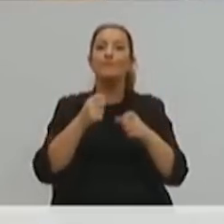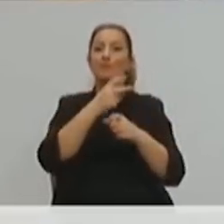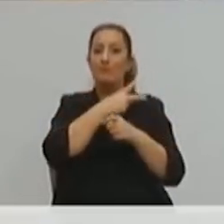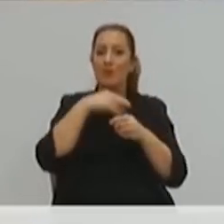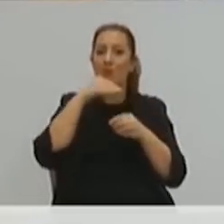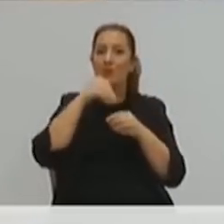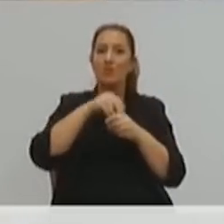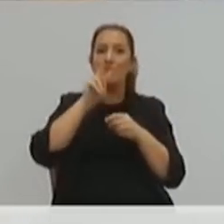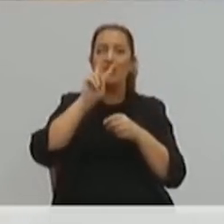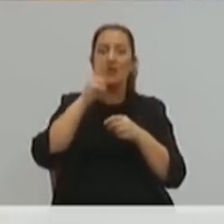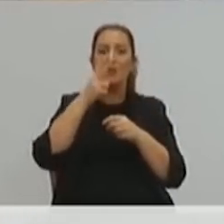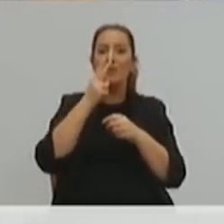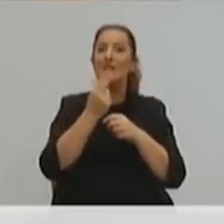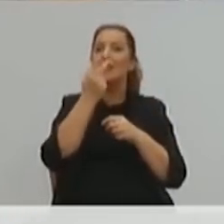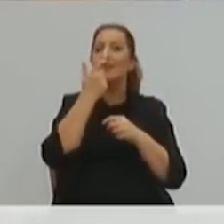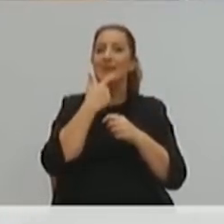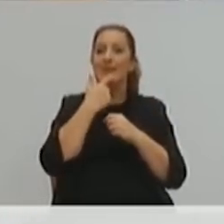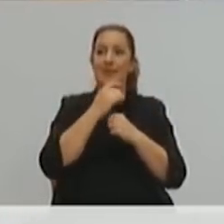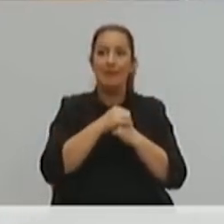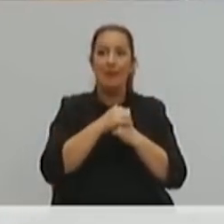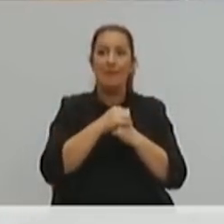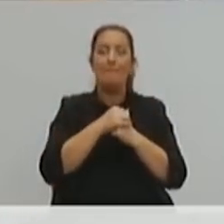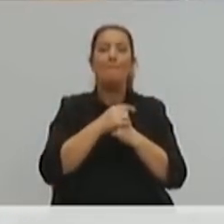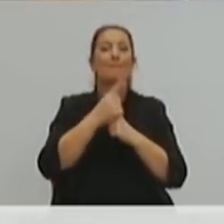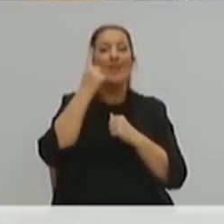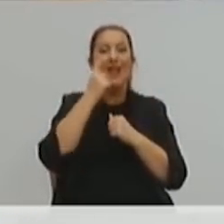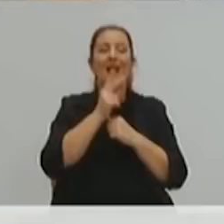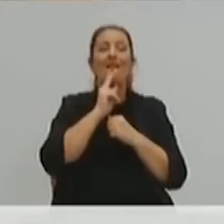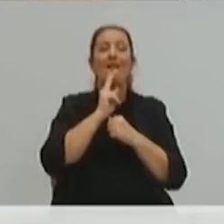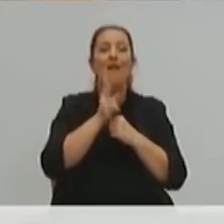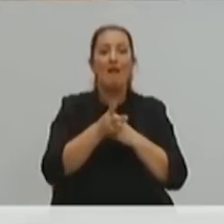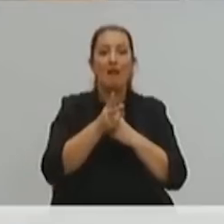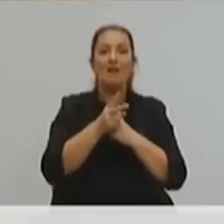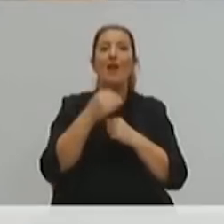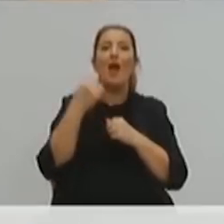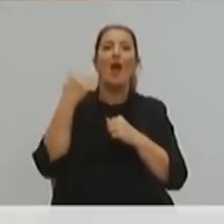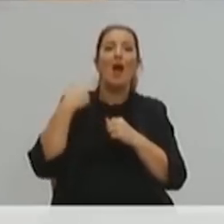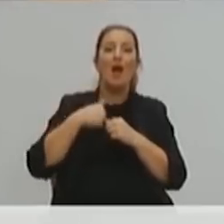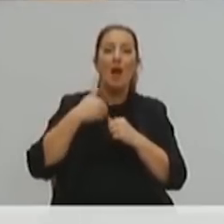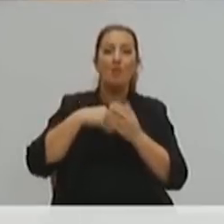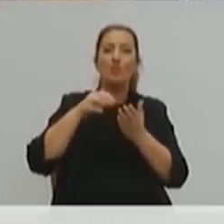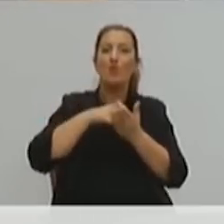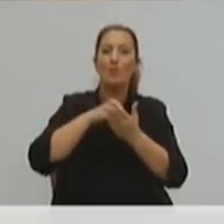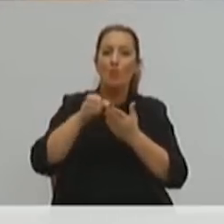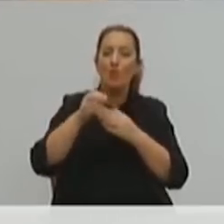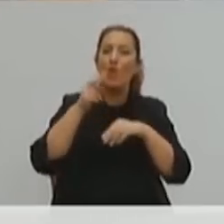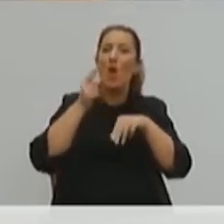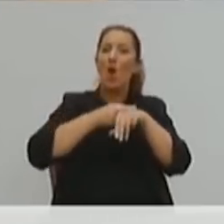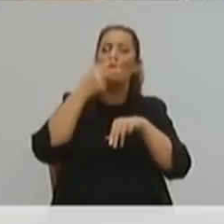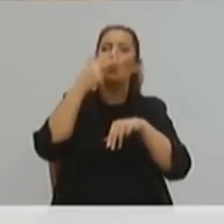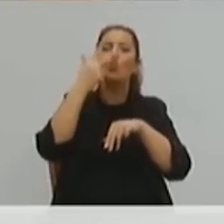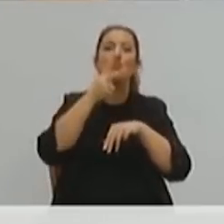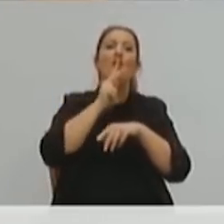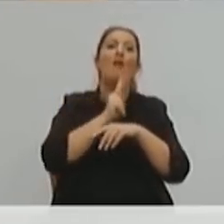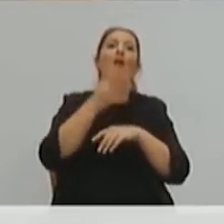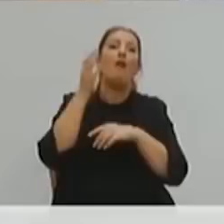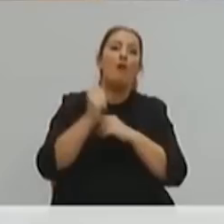Belediye Meclisi 2007 yılında ilk kararında kamusal alanlarda emsal 3 tür kararı